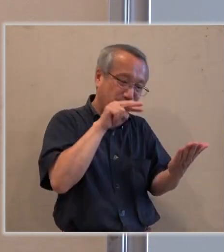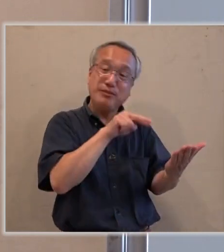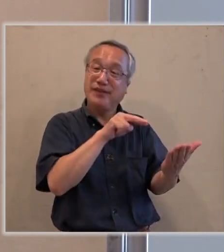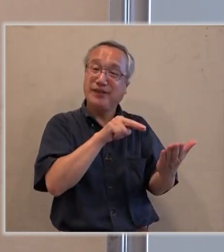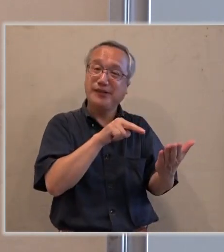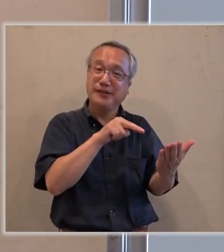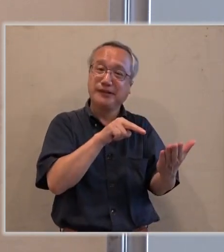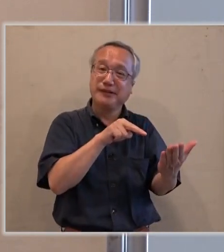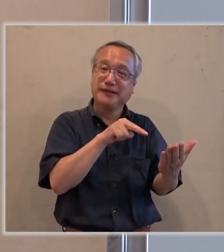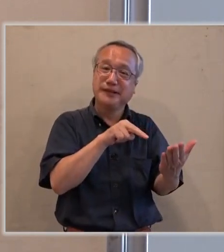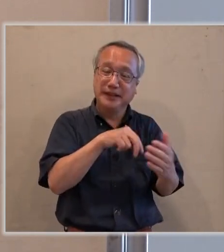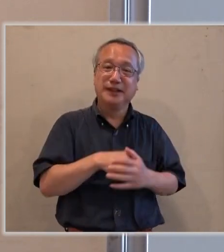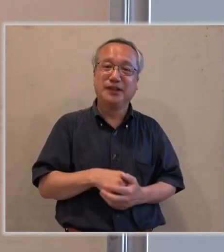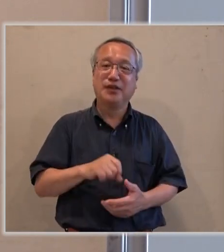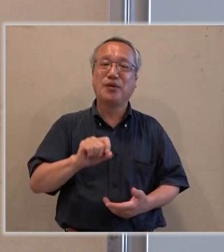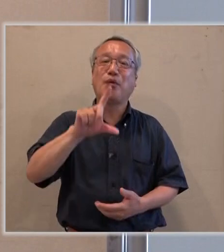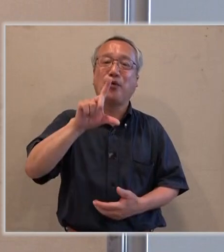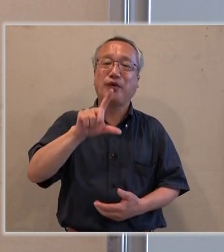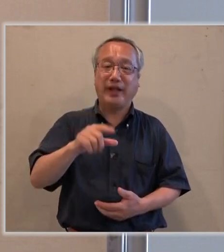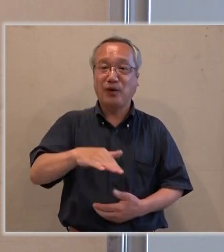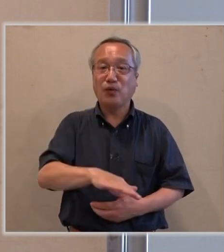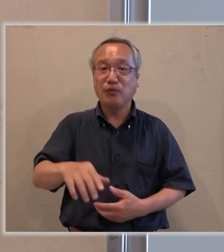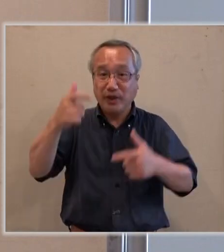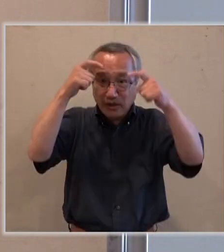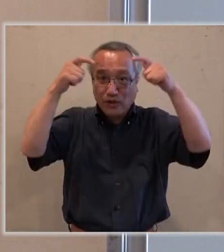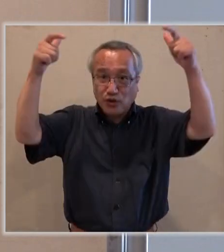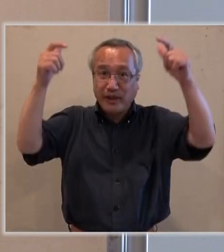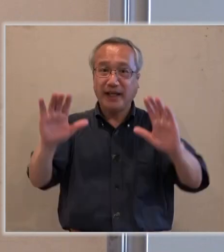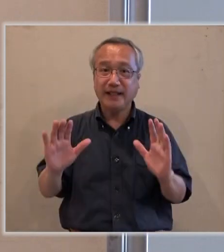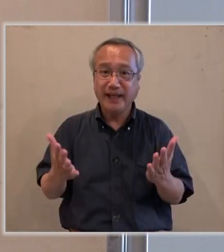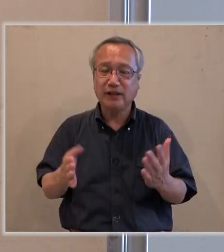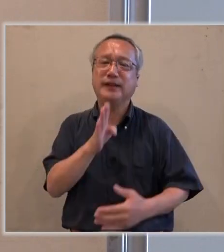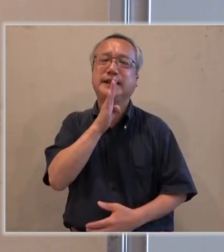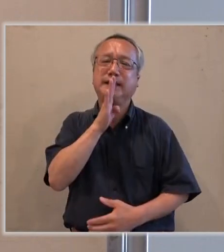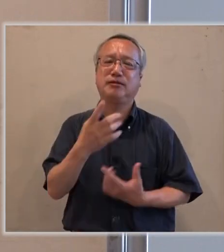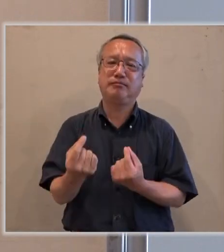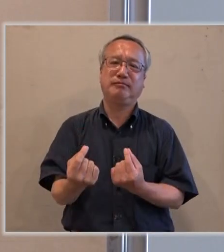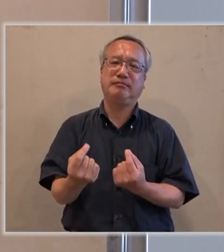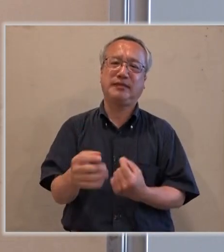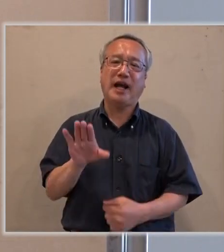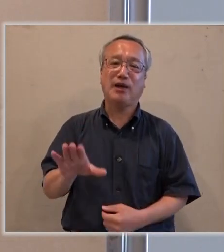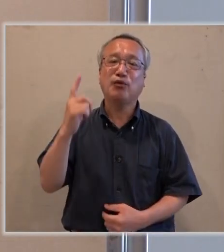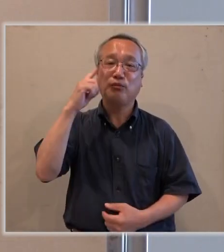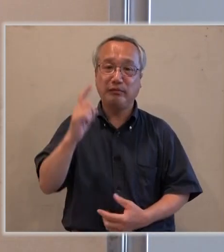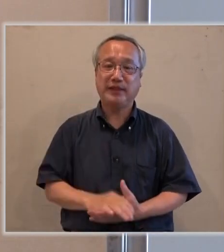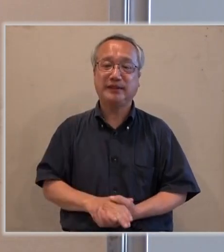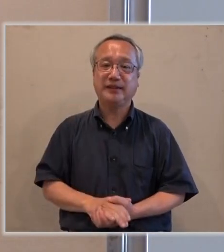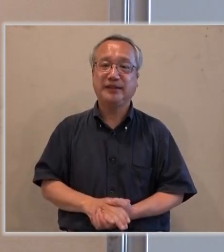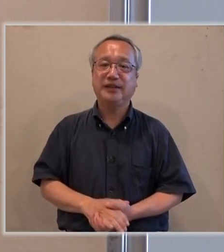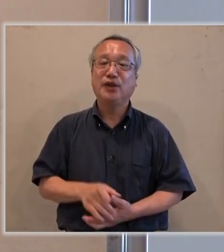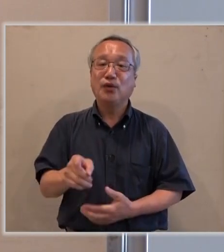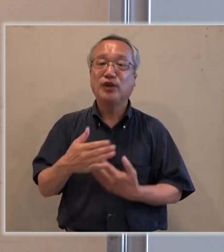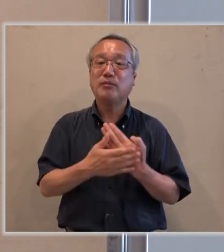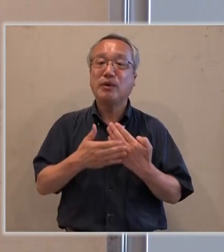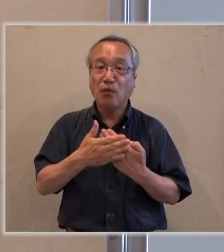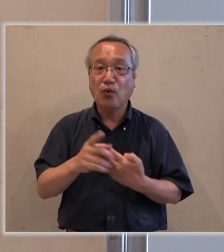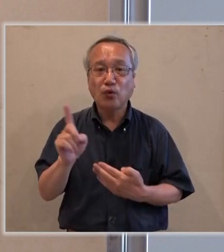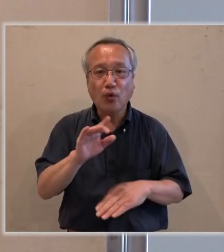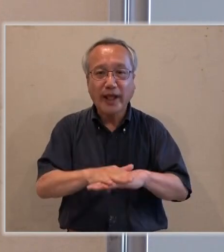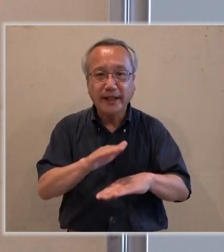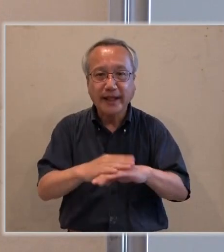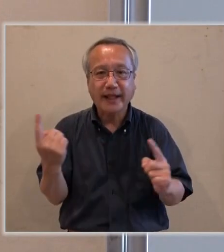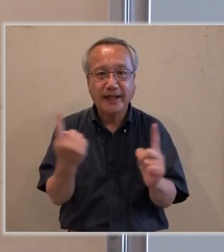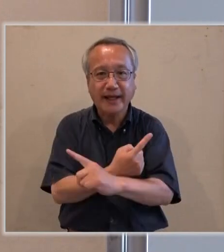でやっぱり子供が夢がないっていうのはもう多分事実としてそれはあると思います。だけど、まあ、そういったところをまあどうやって変えていくか